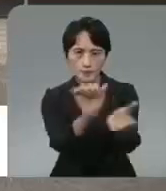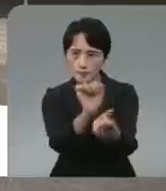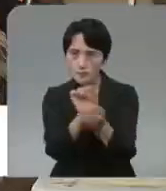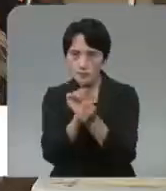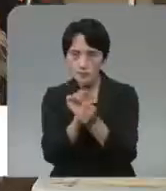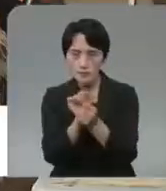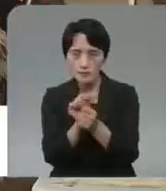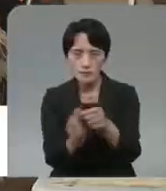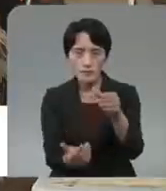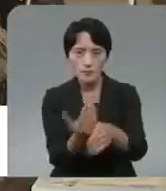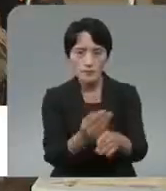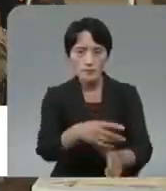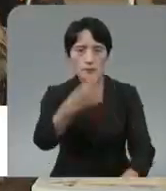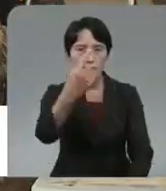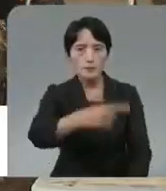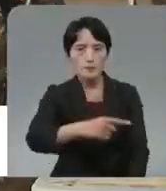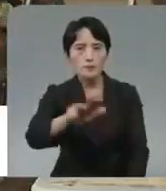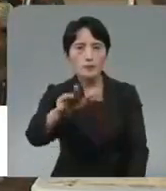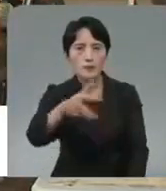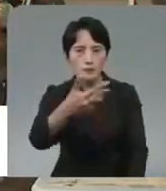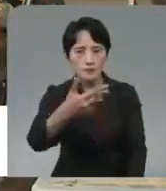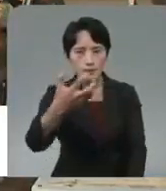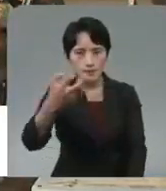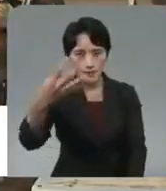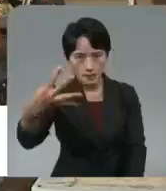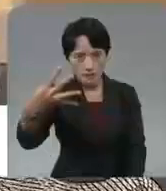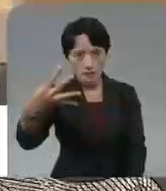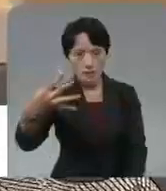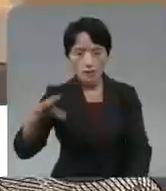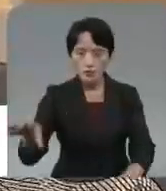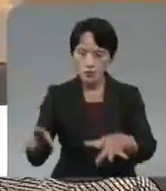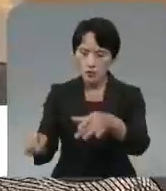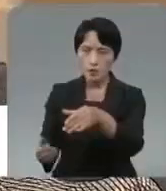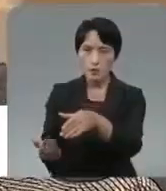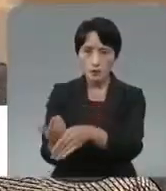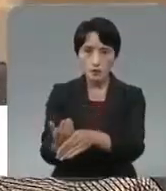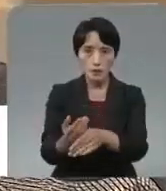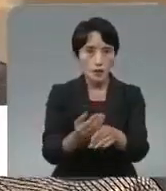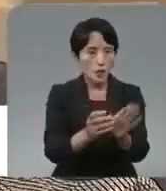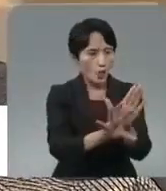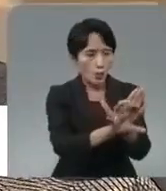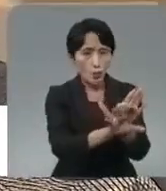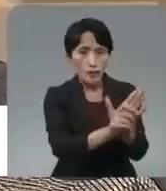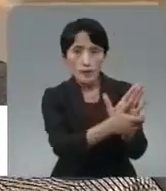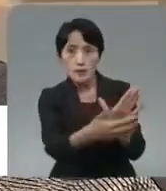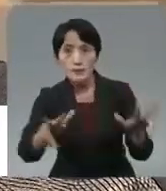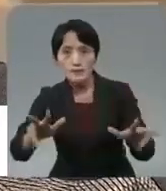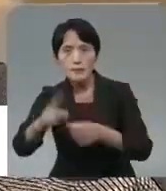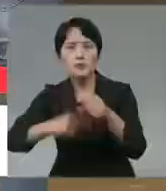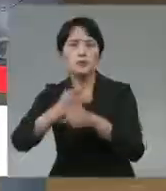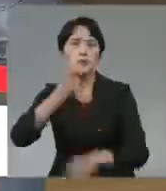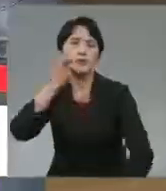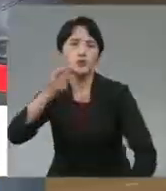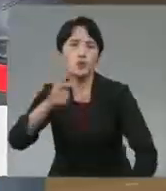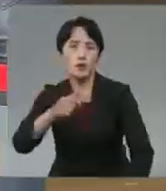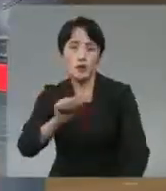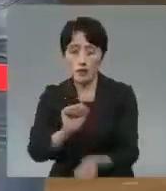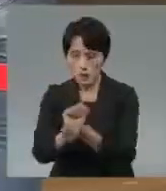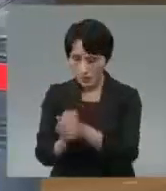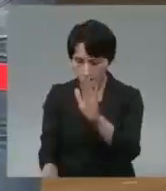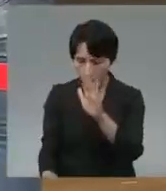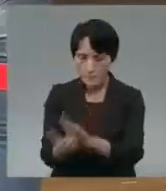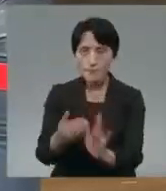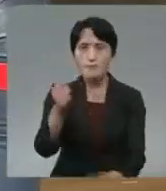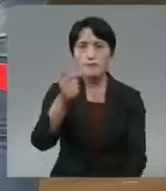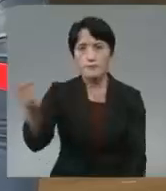以21日零时为准，韩国新增1784例新冠确诊病例，这是韩国出现新冠疫情